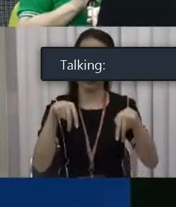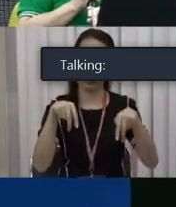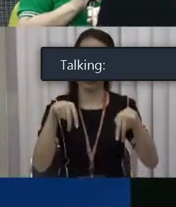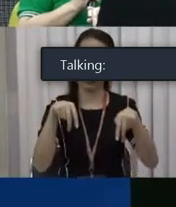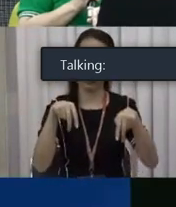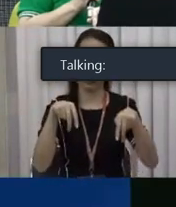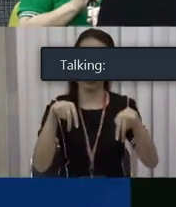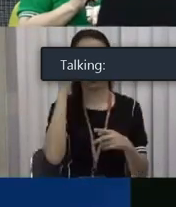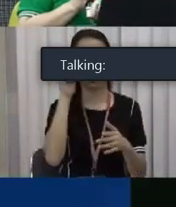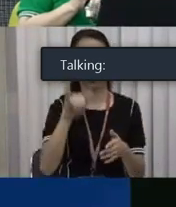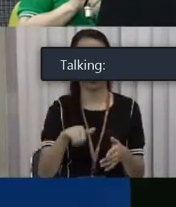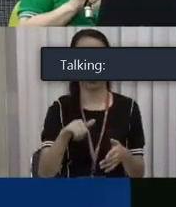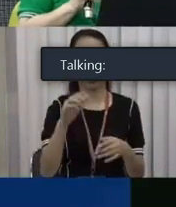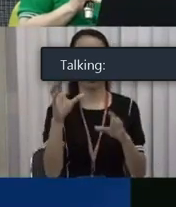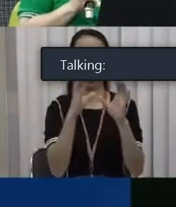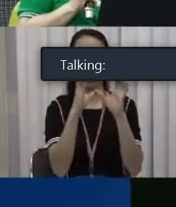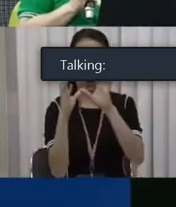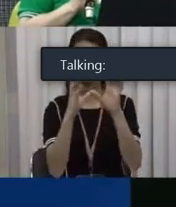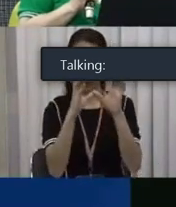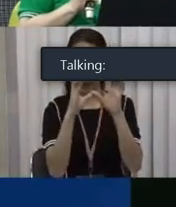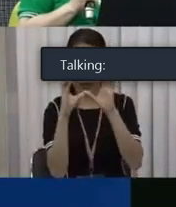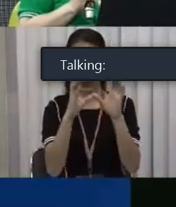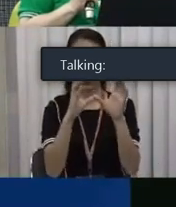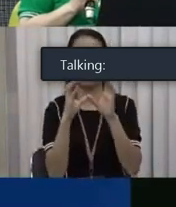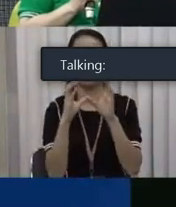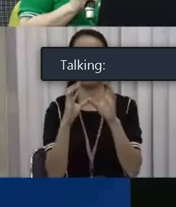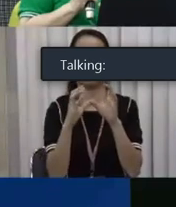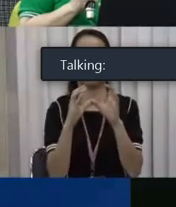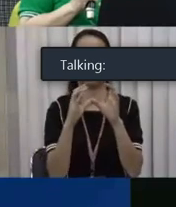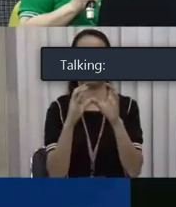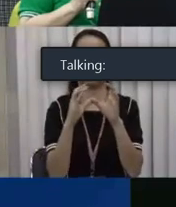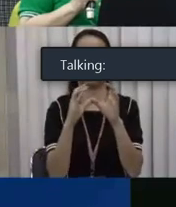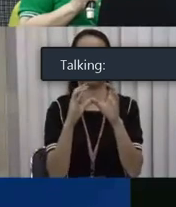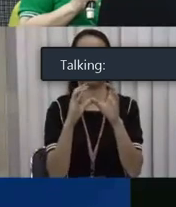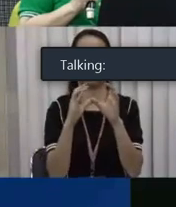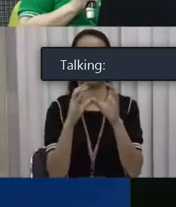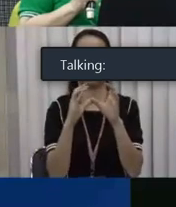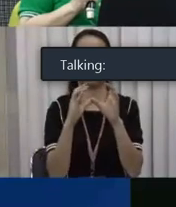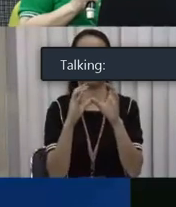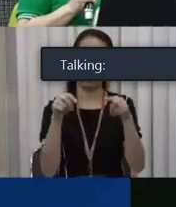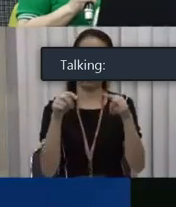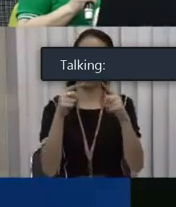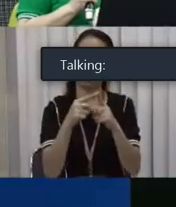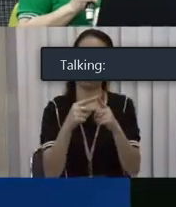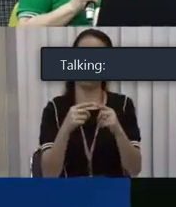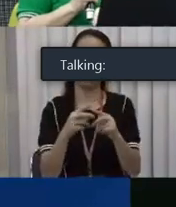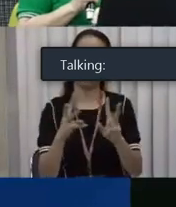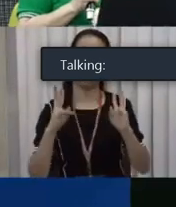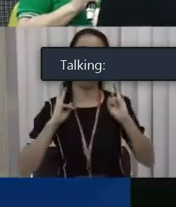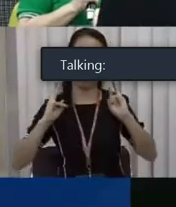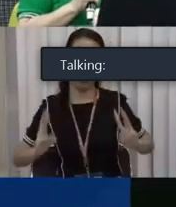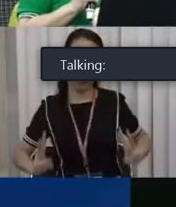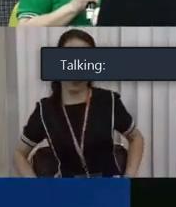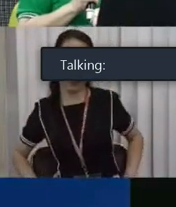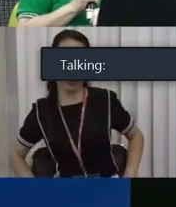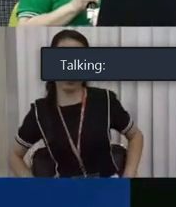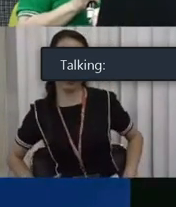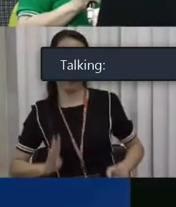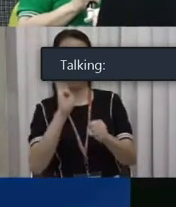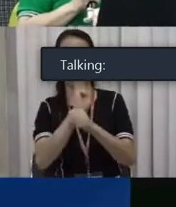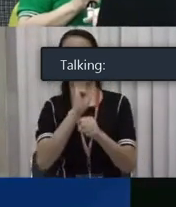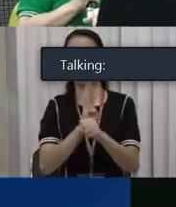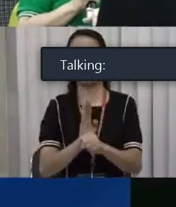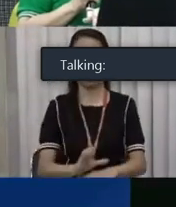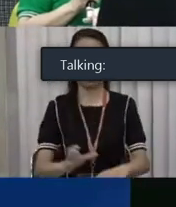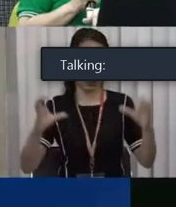interviewer. So, kung mag-groom ta, katupong business suit atong isuot, dili po ta